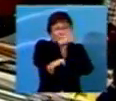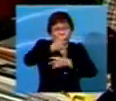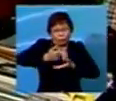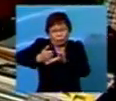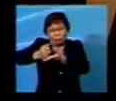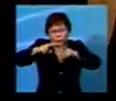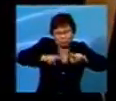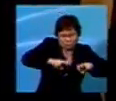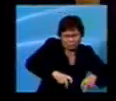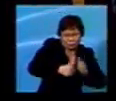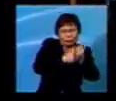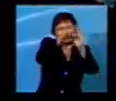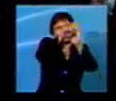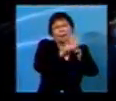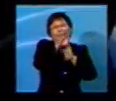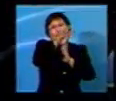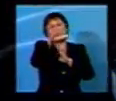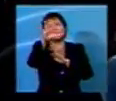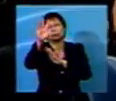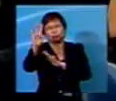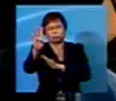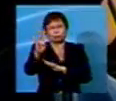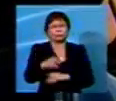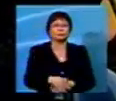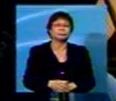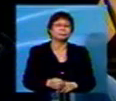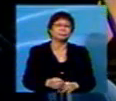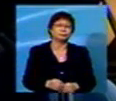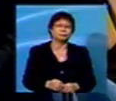siasatan kes mengikut seksyen 457 kanun